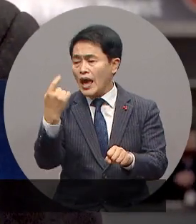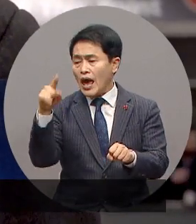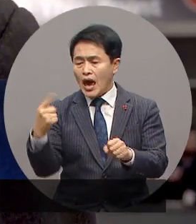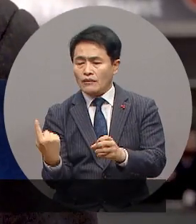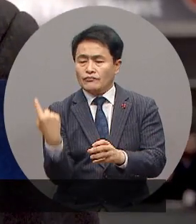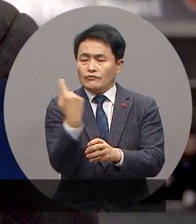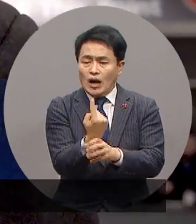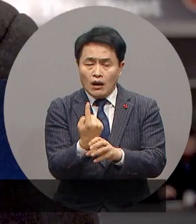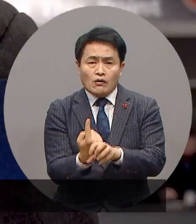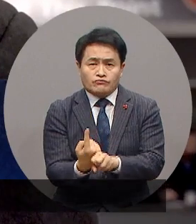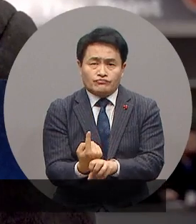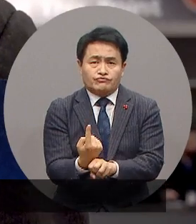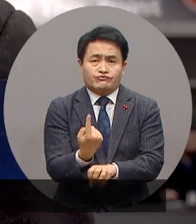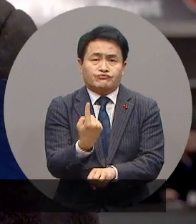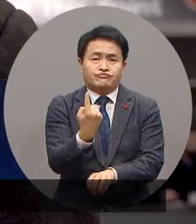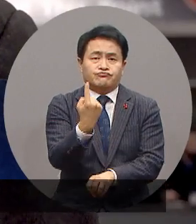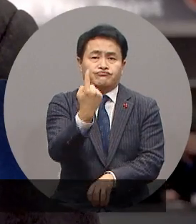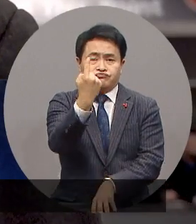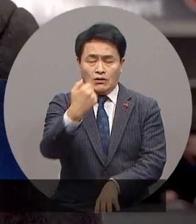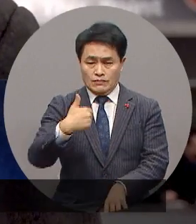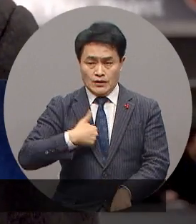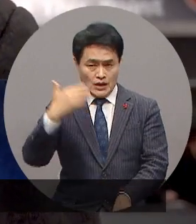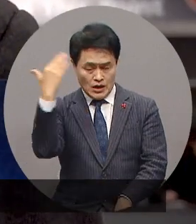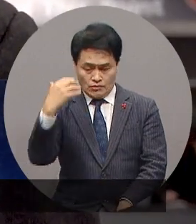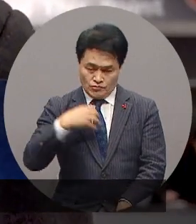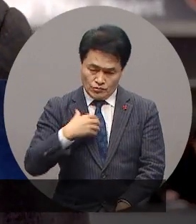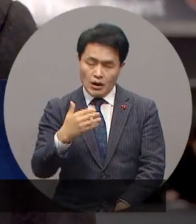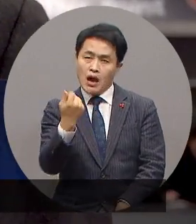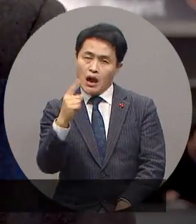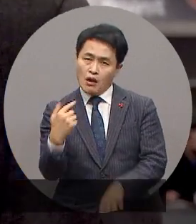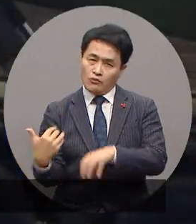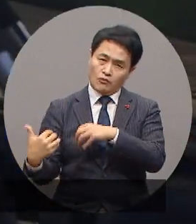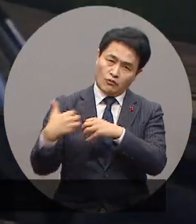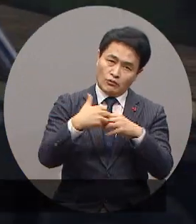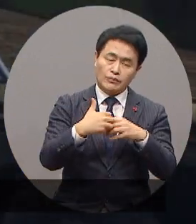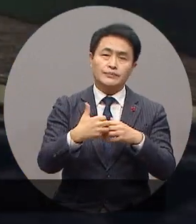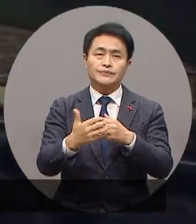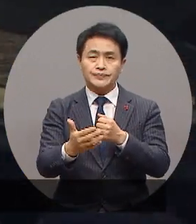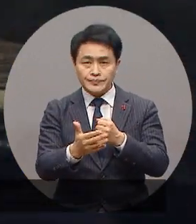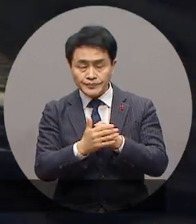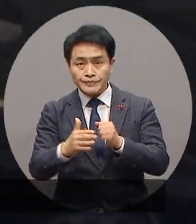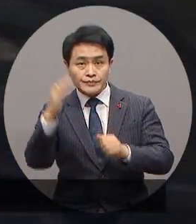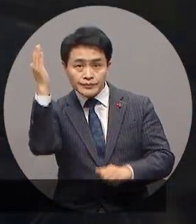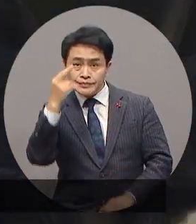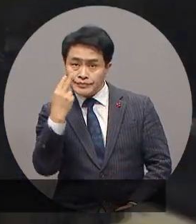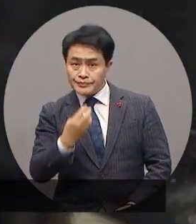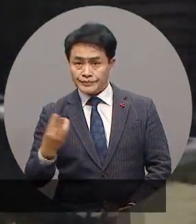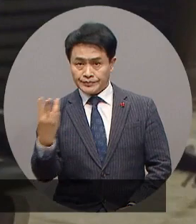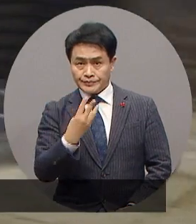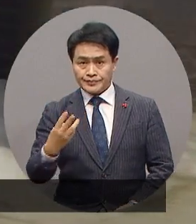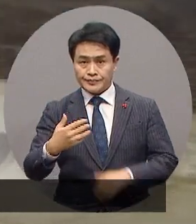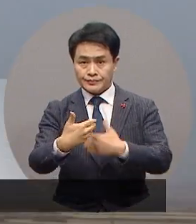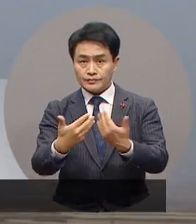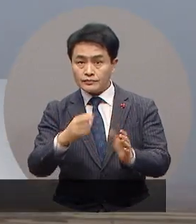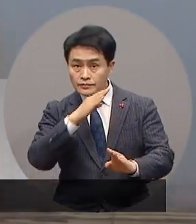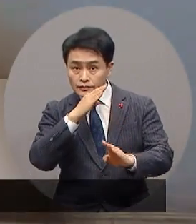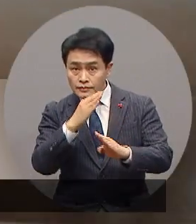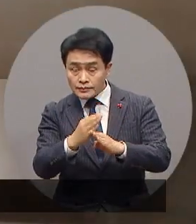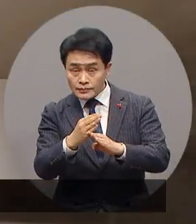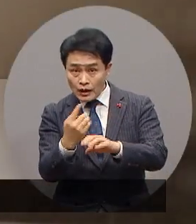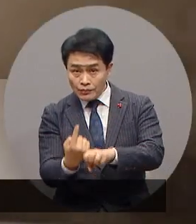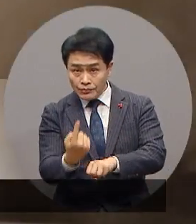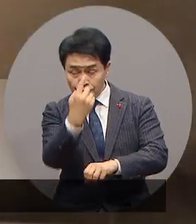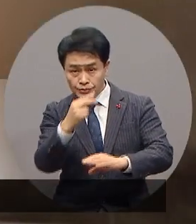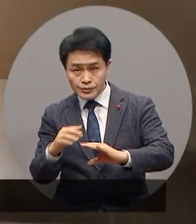실으면 그것이 우리에 대한 핵 위협과 핵 공격이 되는 것이기 때문에. 또 한미일 3국 간에 북한의 미사일